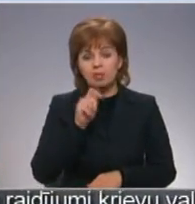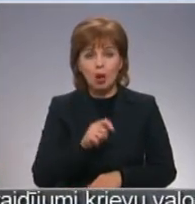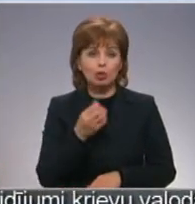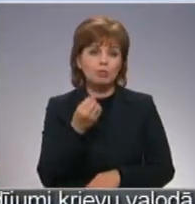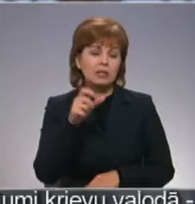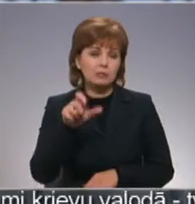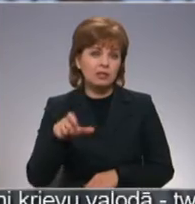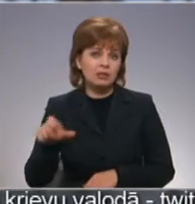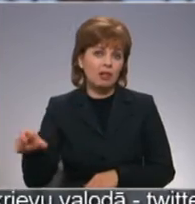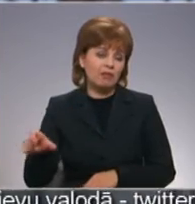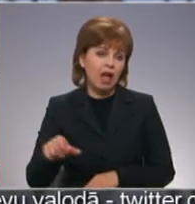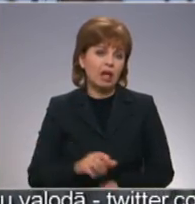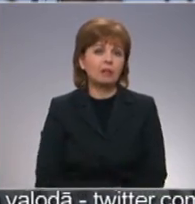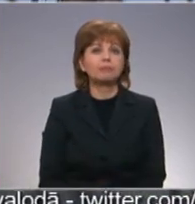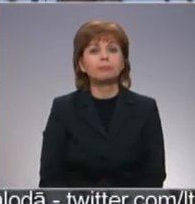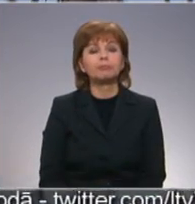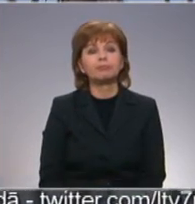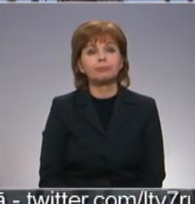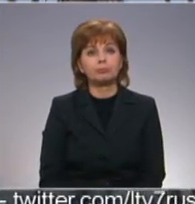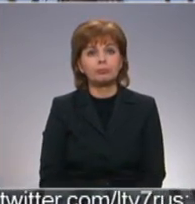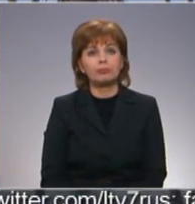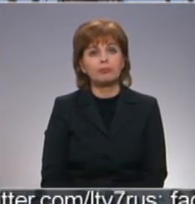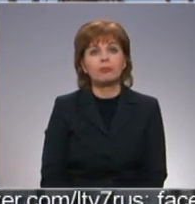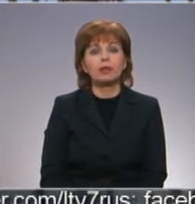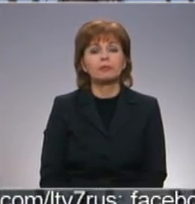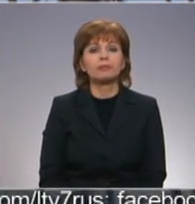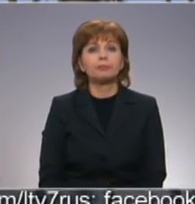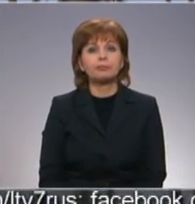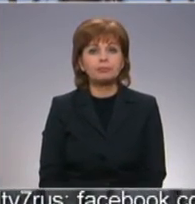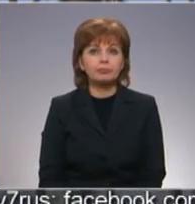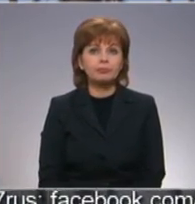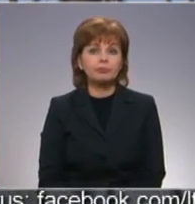15 cilvēki. Karīna Kitina, Māra Skredile, Andrejs Mažāns, Latgales reģionālā televīzija.